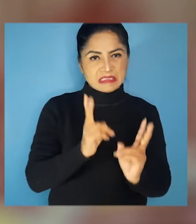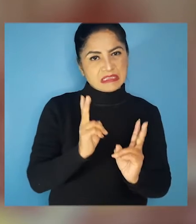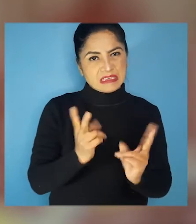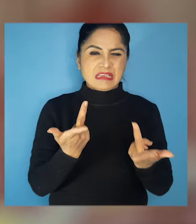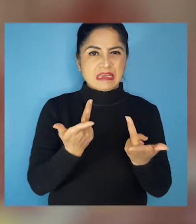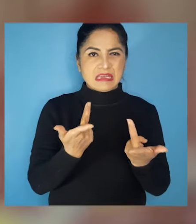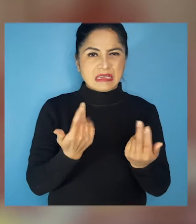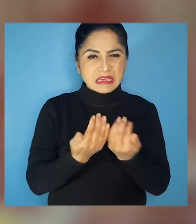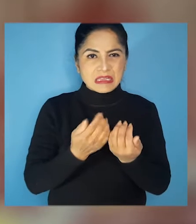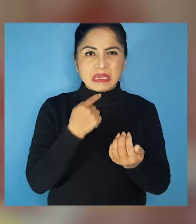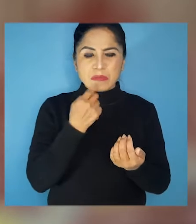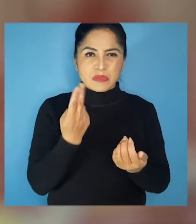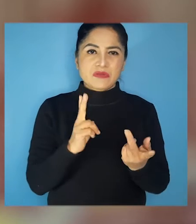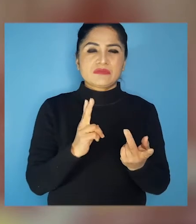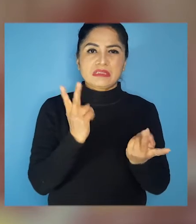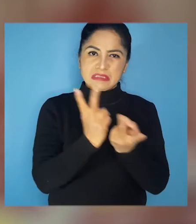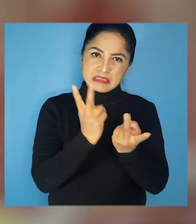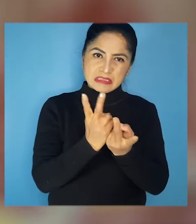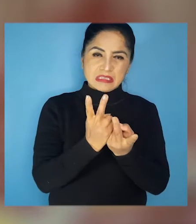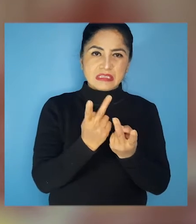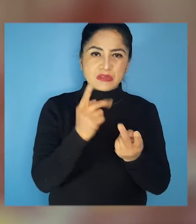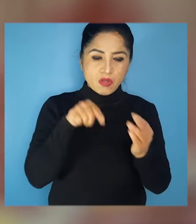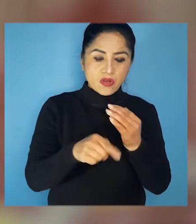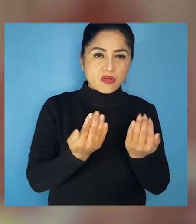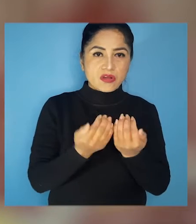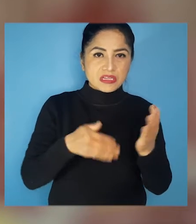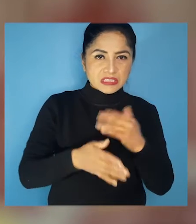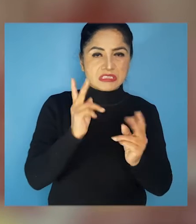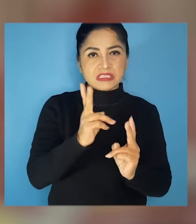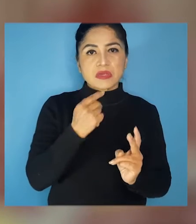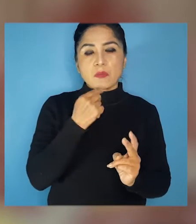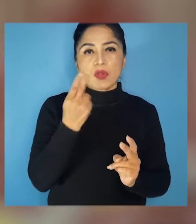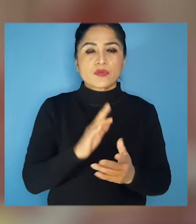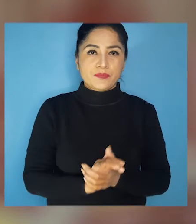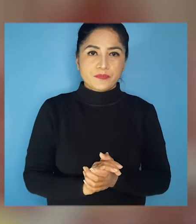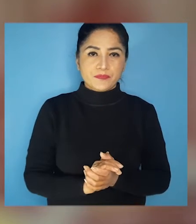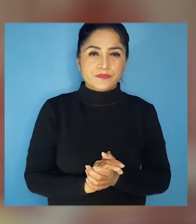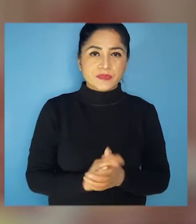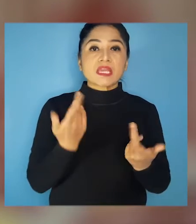त्यस्तै के गर्दा आउँदै हुन्थ्यो, अनि तल गर्दा अझै त्यस्तै भन्नुभयो,